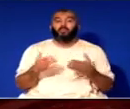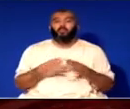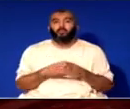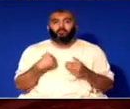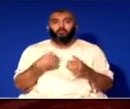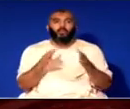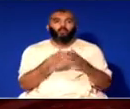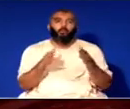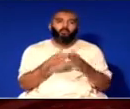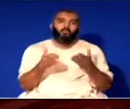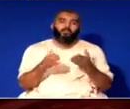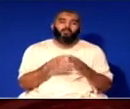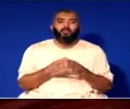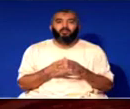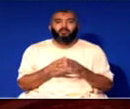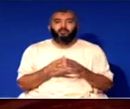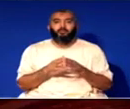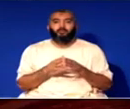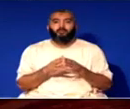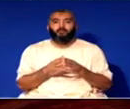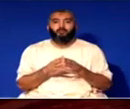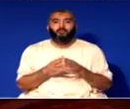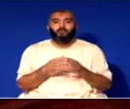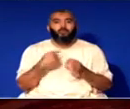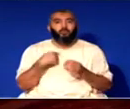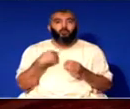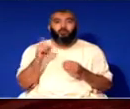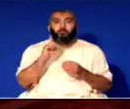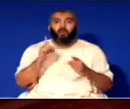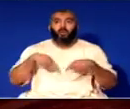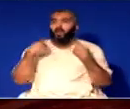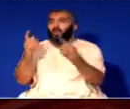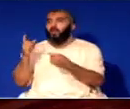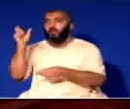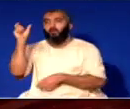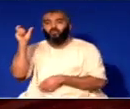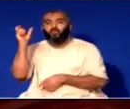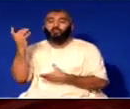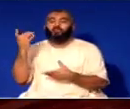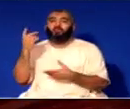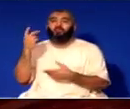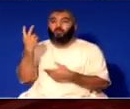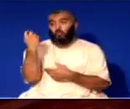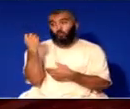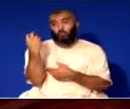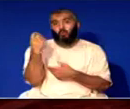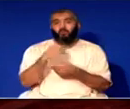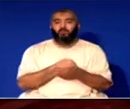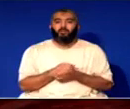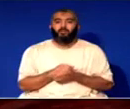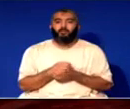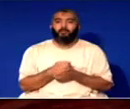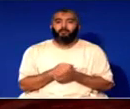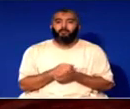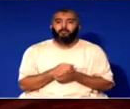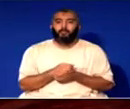هل اتي ما رحتش البارح واليوم فقط للمسجد، كاين خوه هذا قال لي